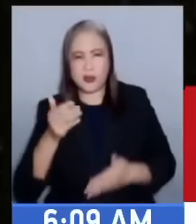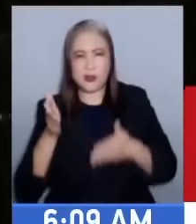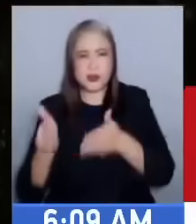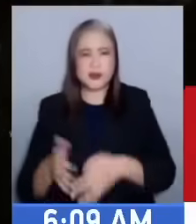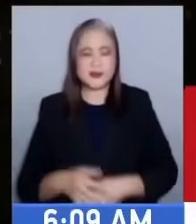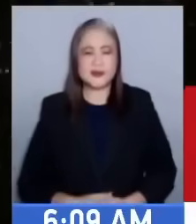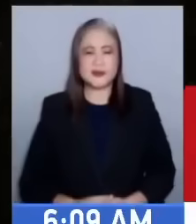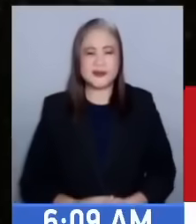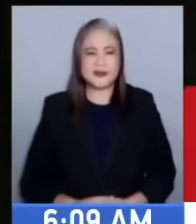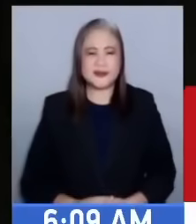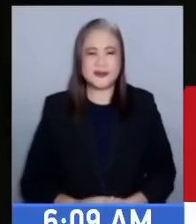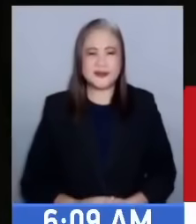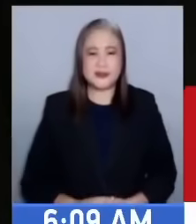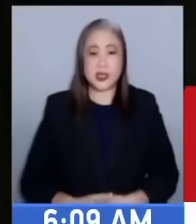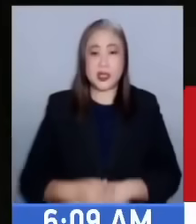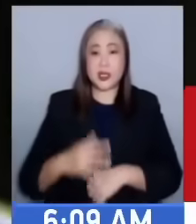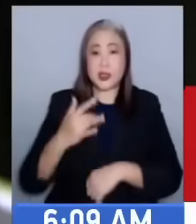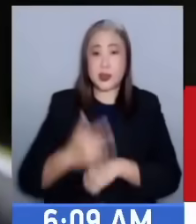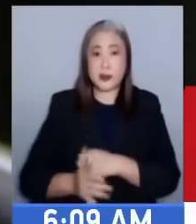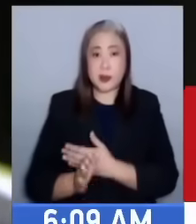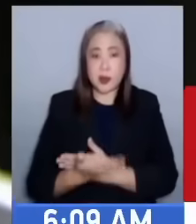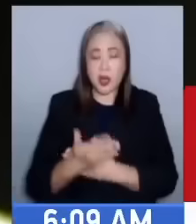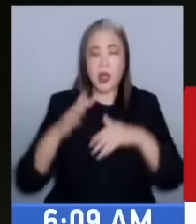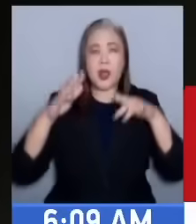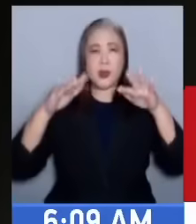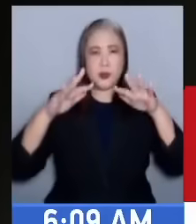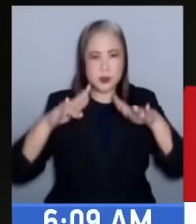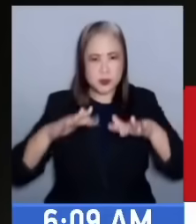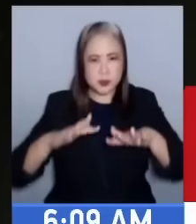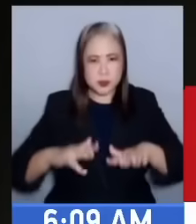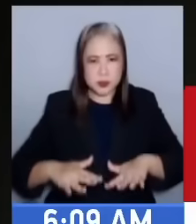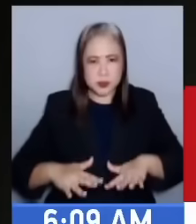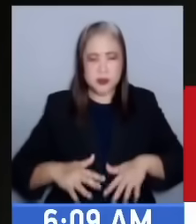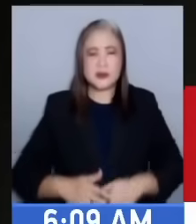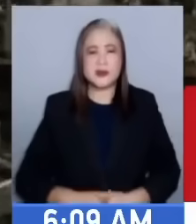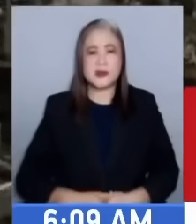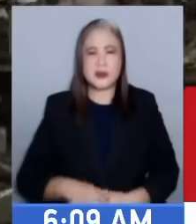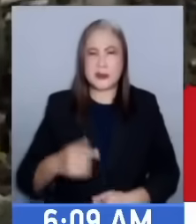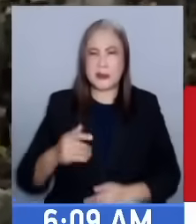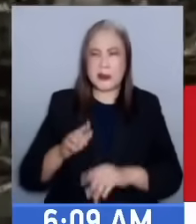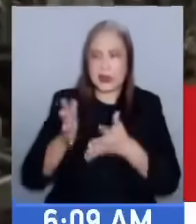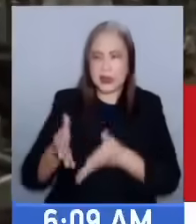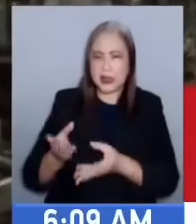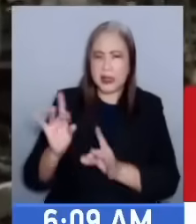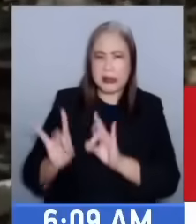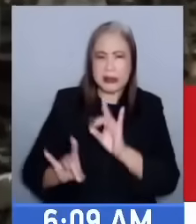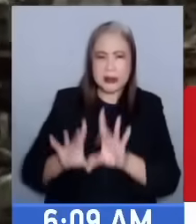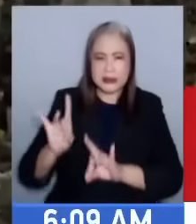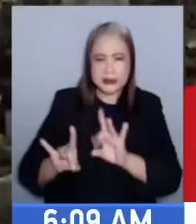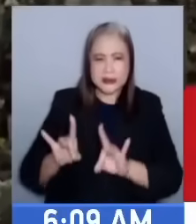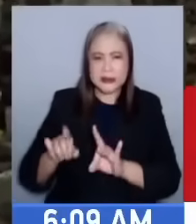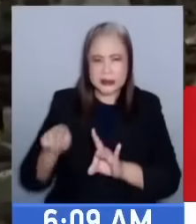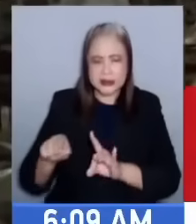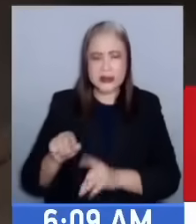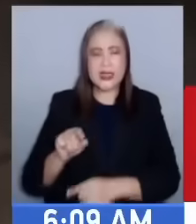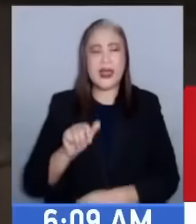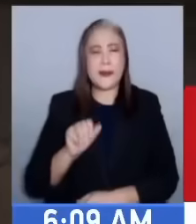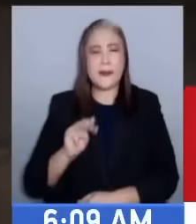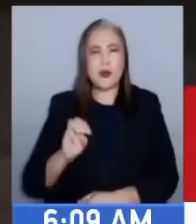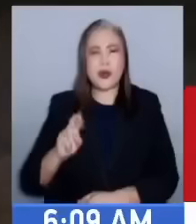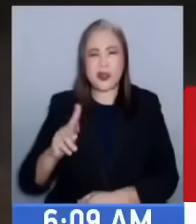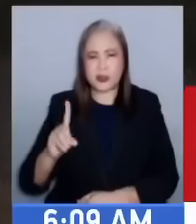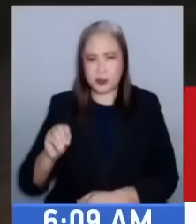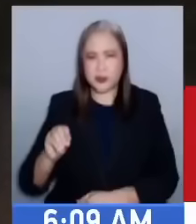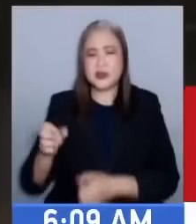tuluyang humupa ang pagbaha iniwan ito ang makapal na putik sa ns Amoranto Street sa Araneta Avenue sumabit pa sa mga